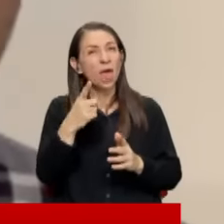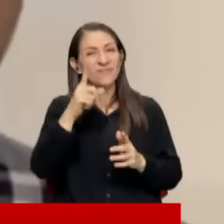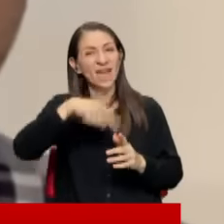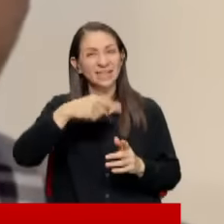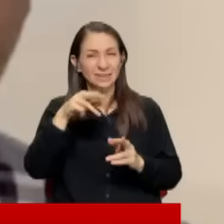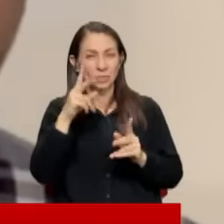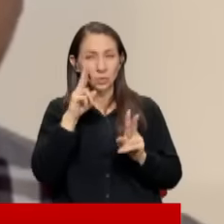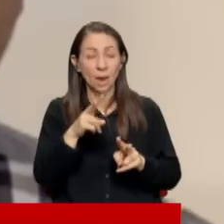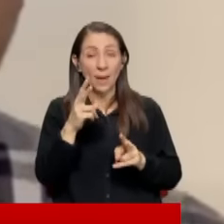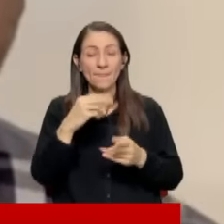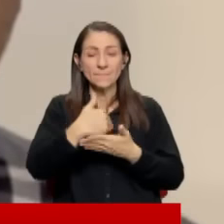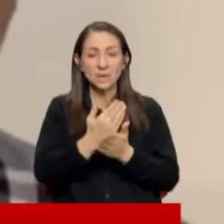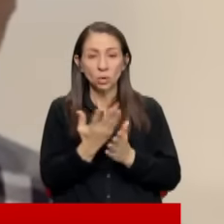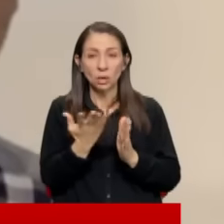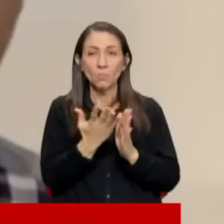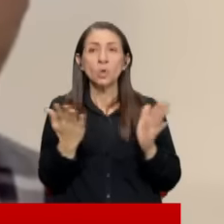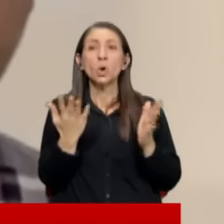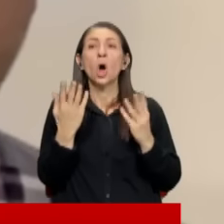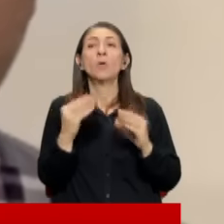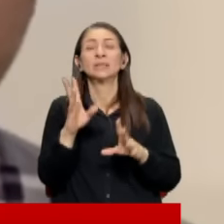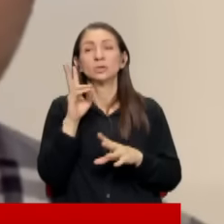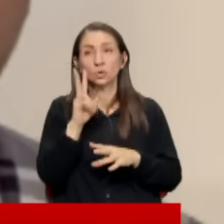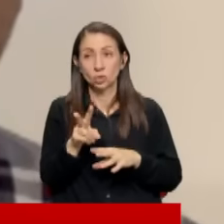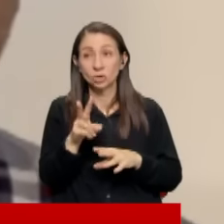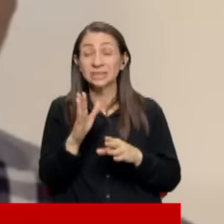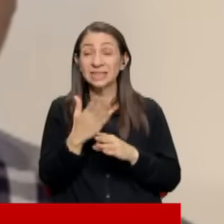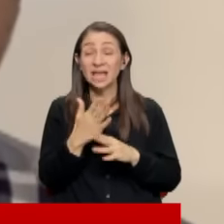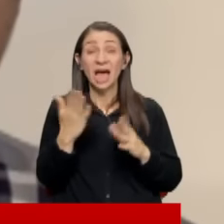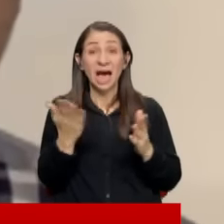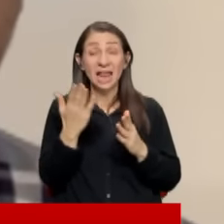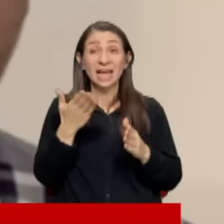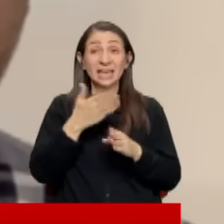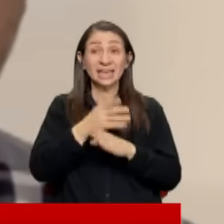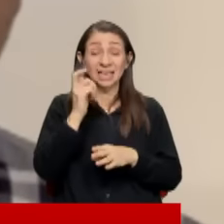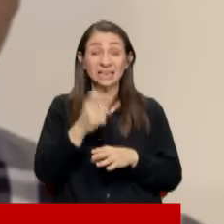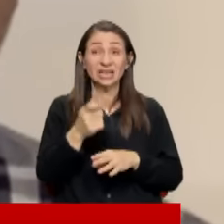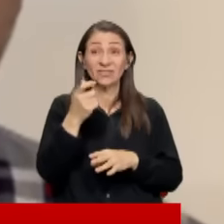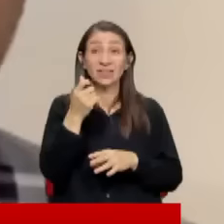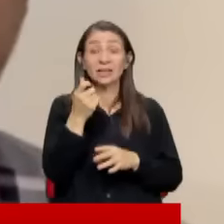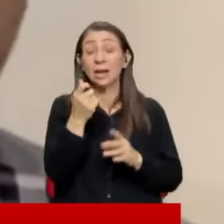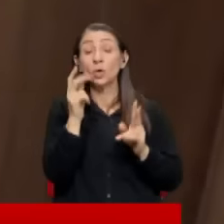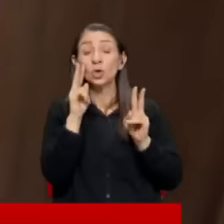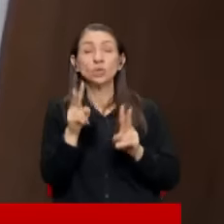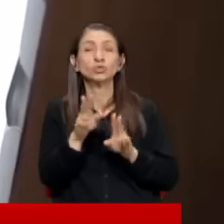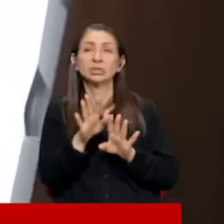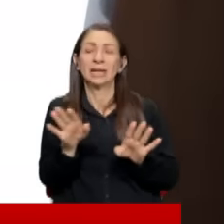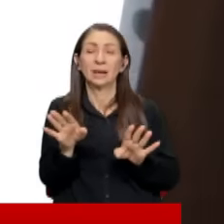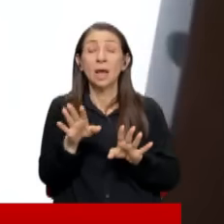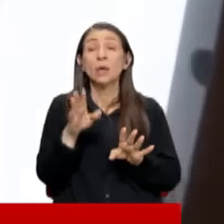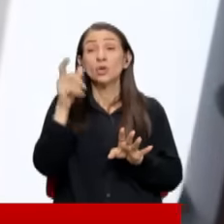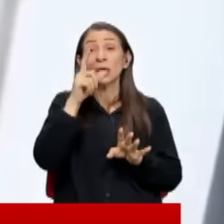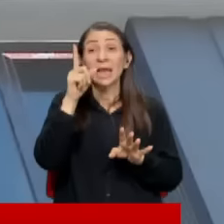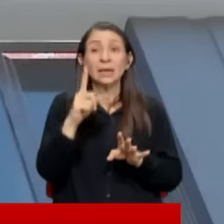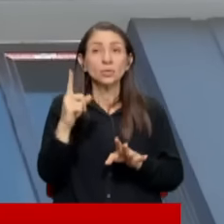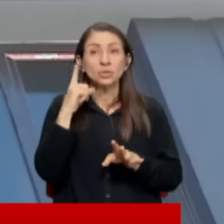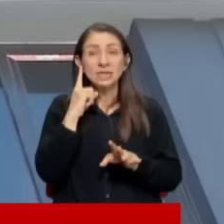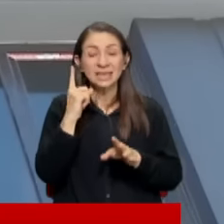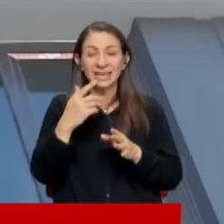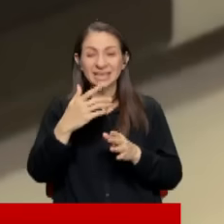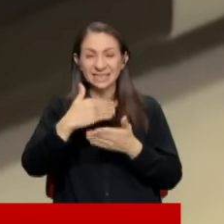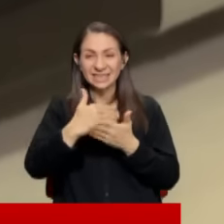baktığımızda payının o kadar büyük olmadığını görüyoruz. Çünkü hala gerçek bedellere ulaşılmış değil. Türkiye'nin ilk kez duyduğu